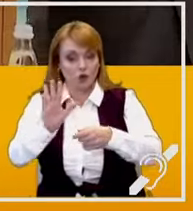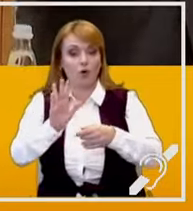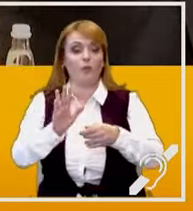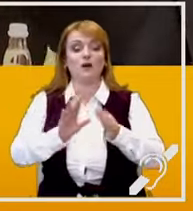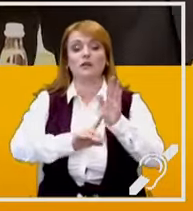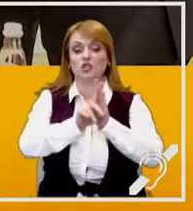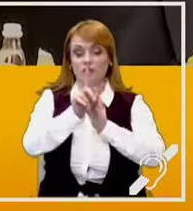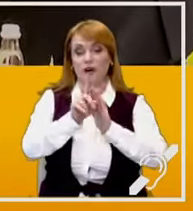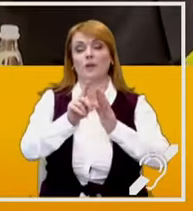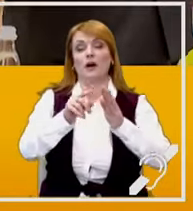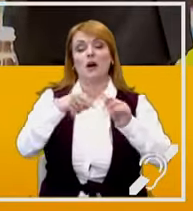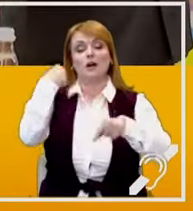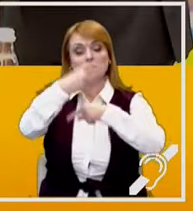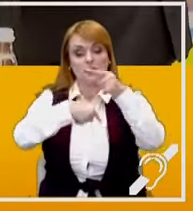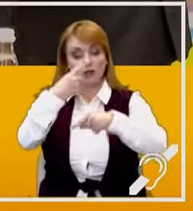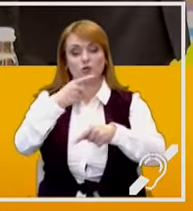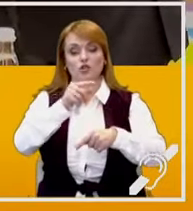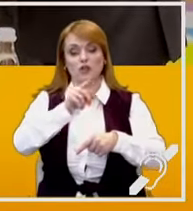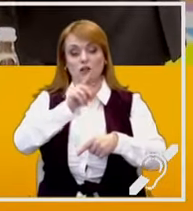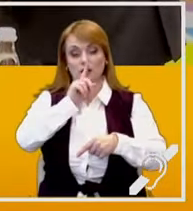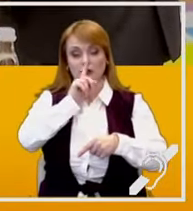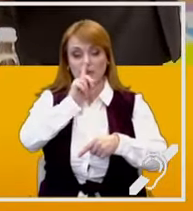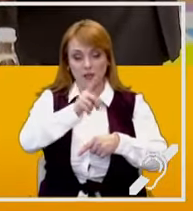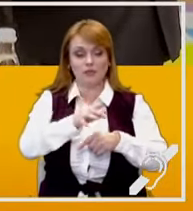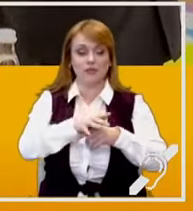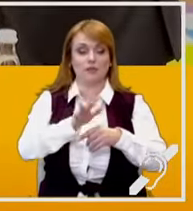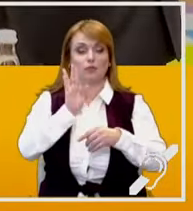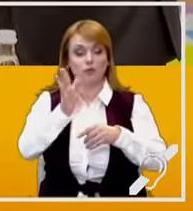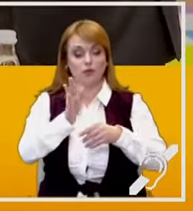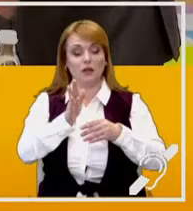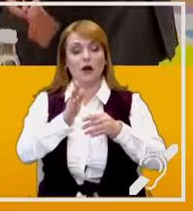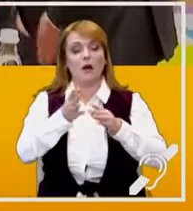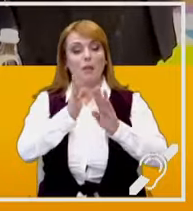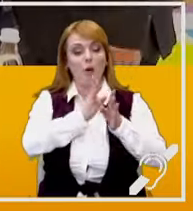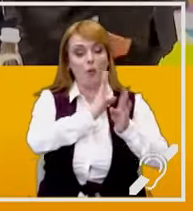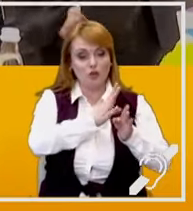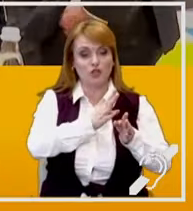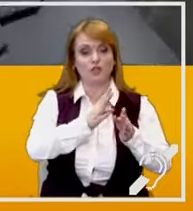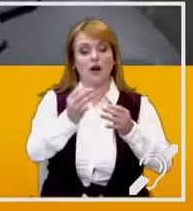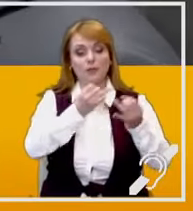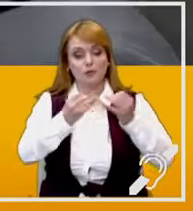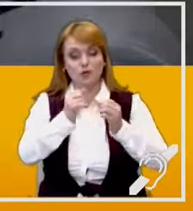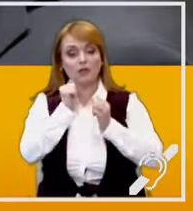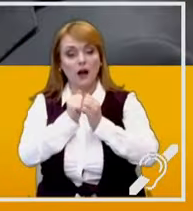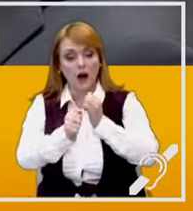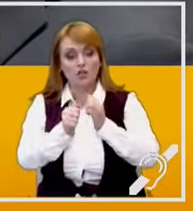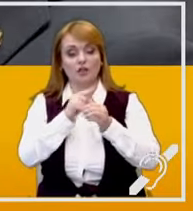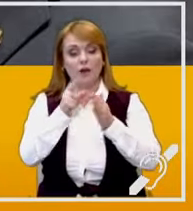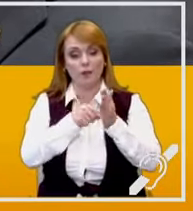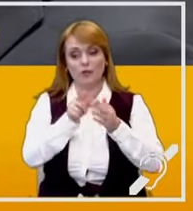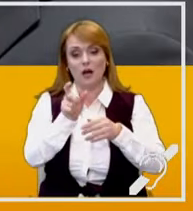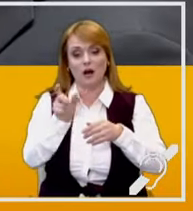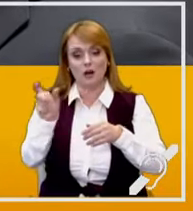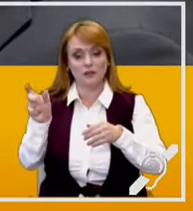nivel tehnic în următoarele luni capitol cu capitol. Vă reamintesc că obiectivul setat de Chișinău este aderarea la Uniunea